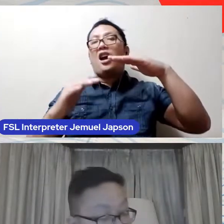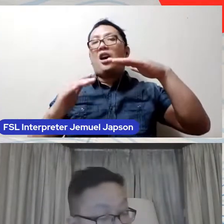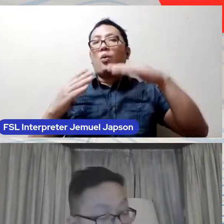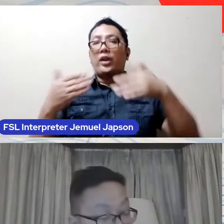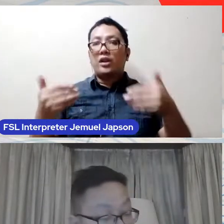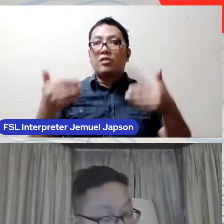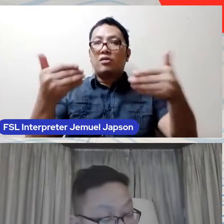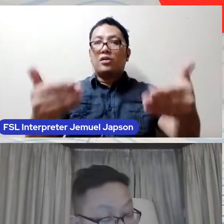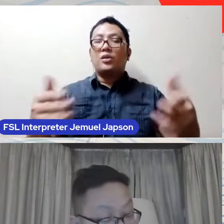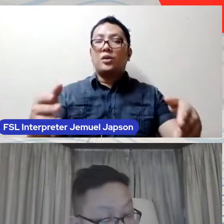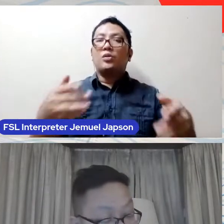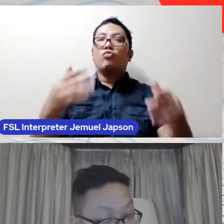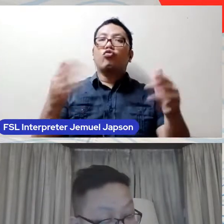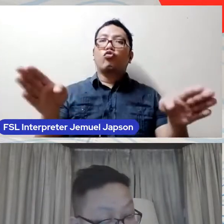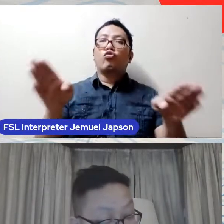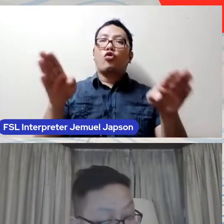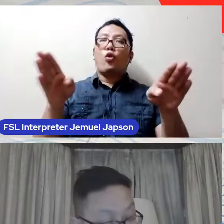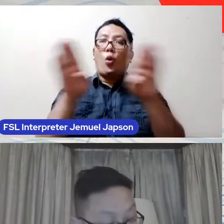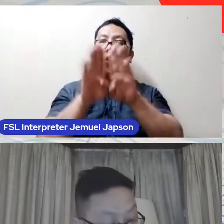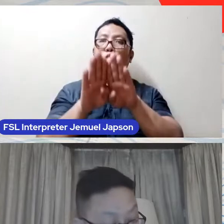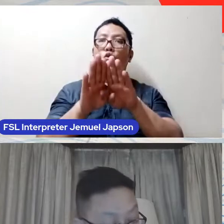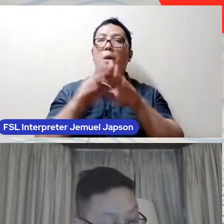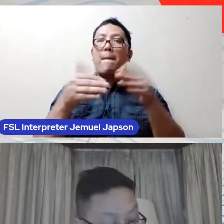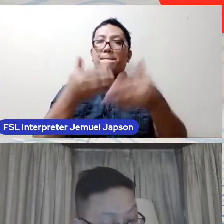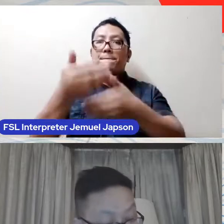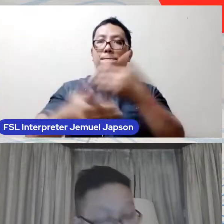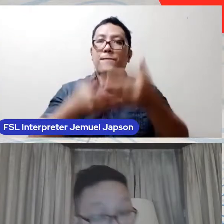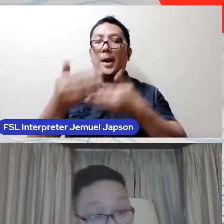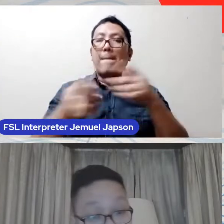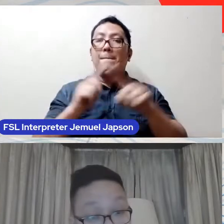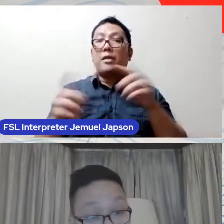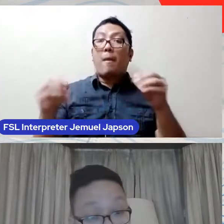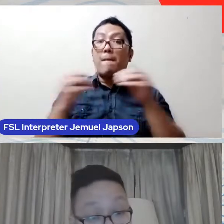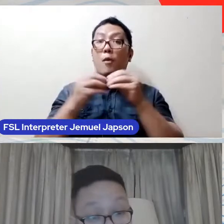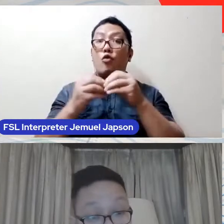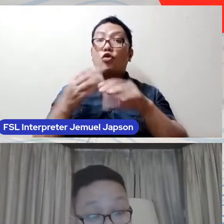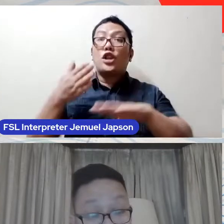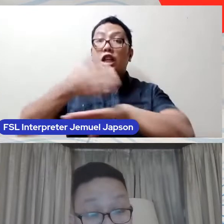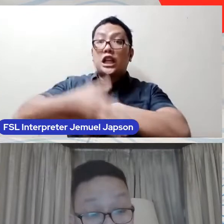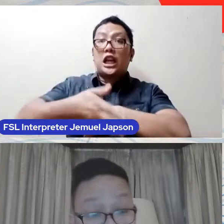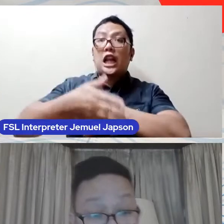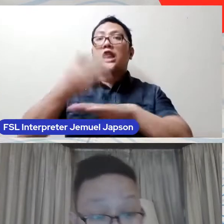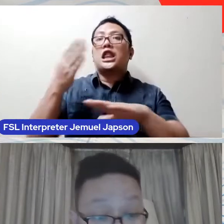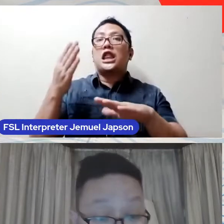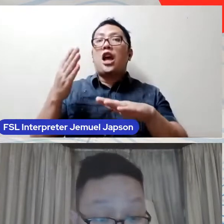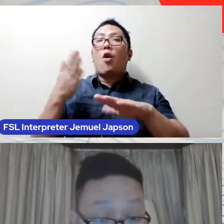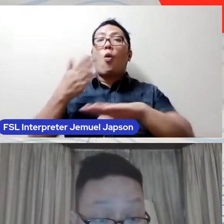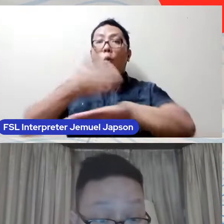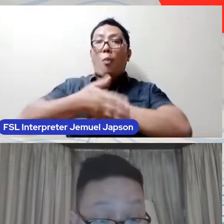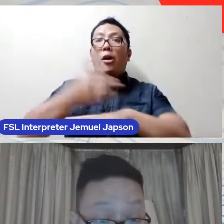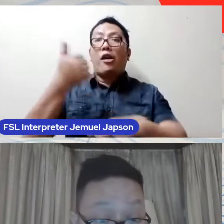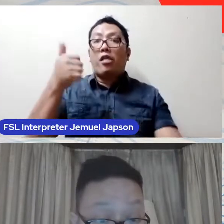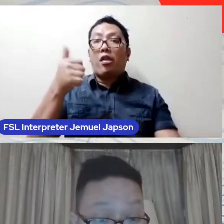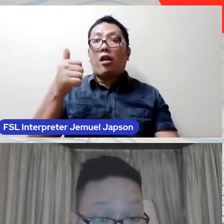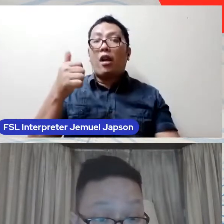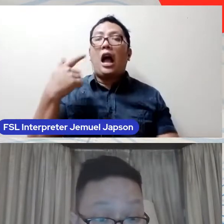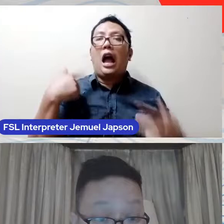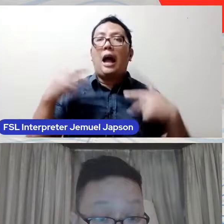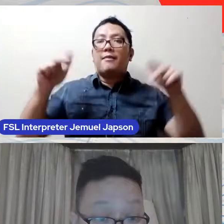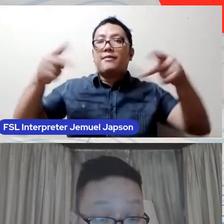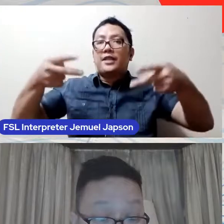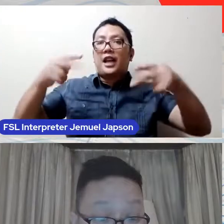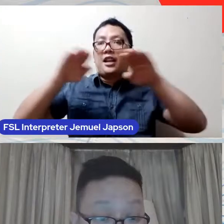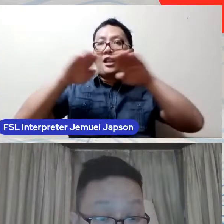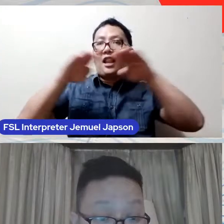closing procedure. Pero pag more than 10, meron po tayong parang second level verification.